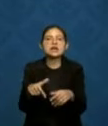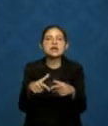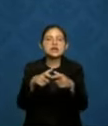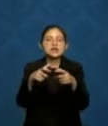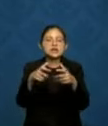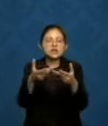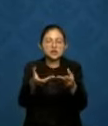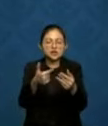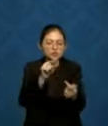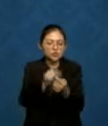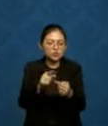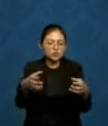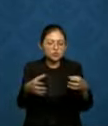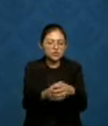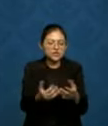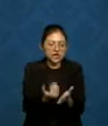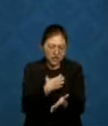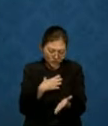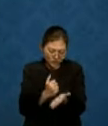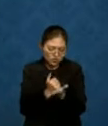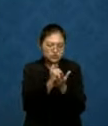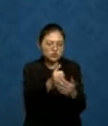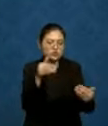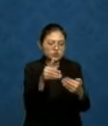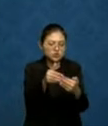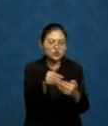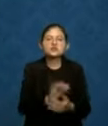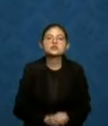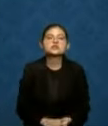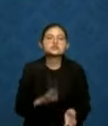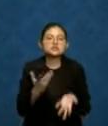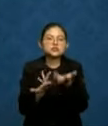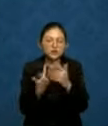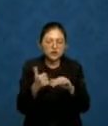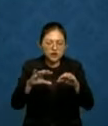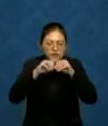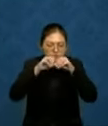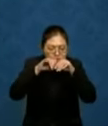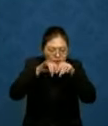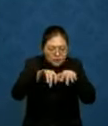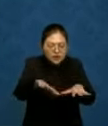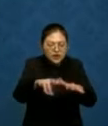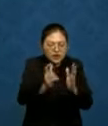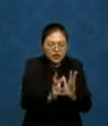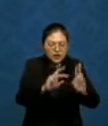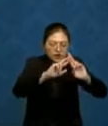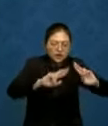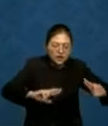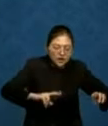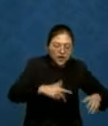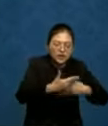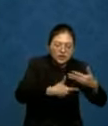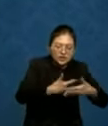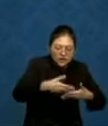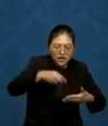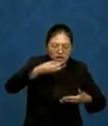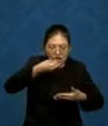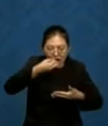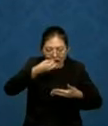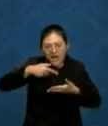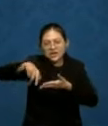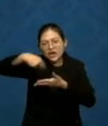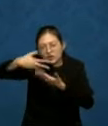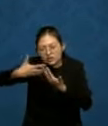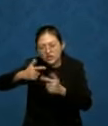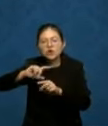สามารถเข้าถึงกลุ่มเป้าหมายได้หรือสามารถเผยแพร่ข้อมูลให้ผู้ประกอบกิจการหรือบุคคลที่เกี่ยวข้อง